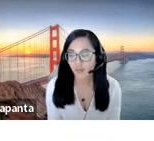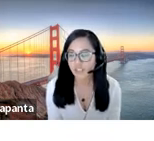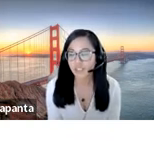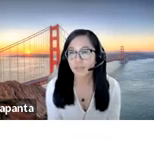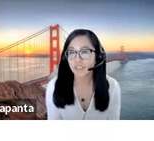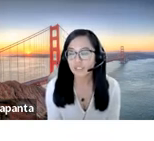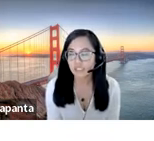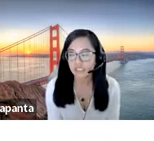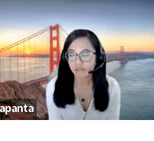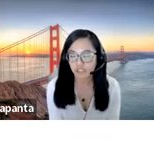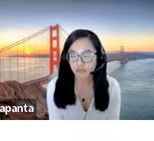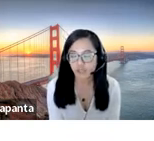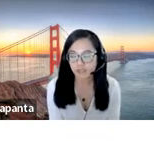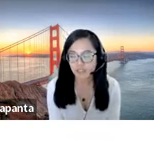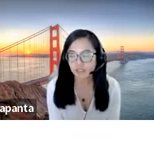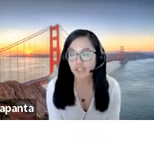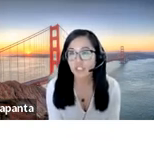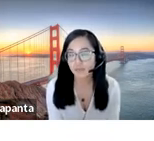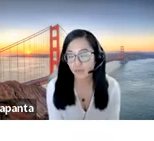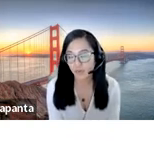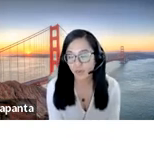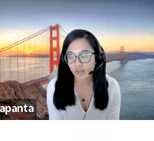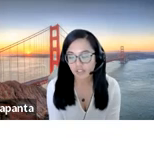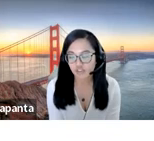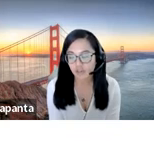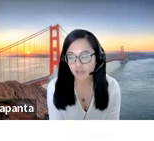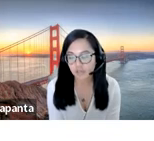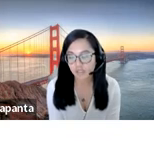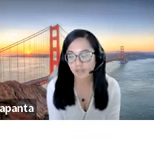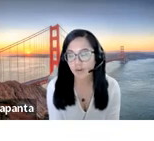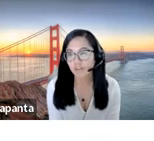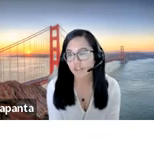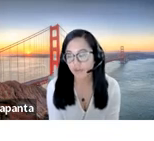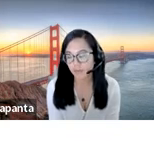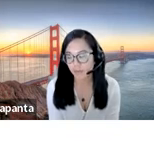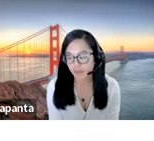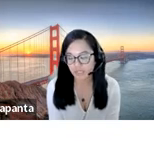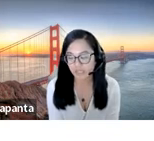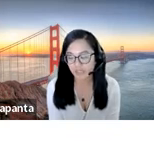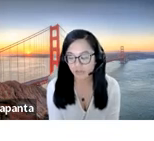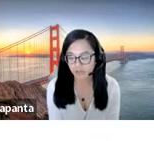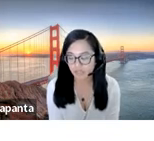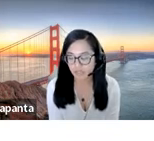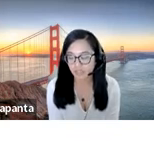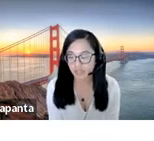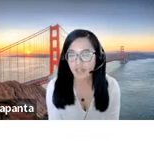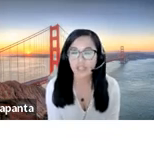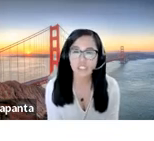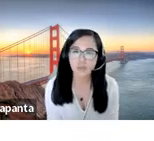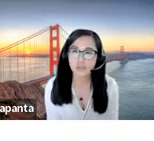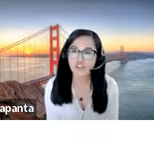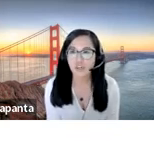with disabilities develop job skills and explore what kind of jobs are available in their community,